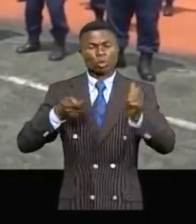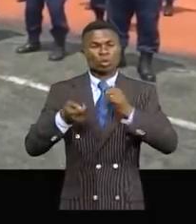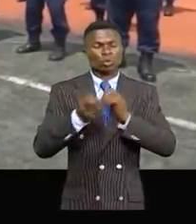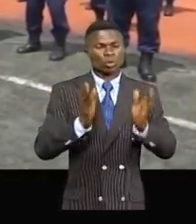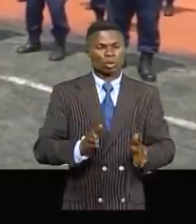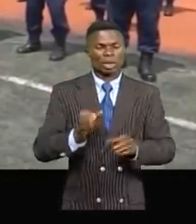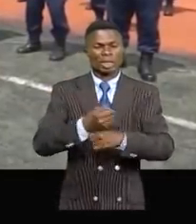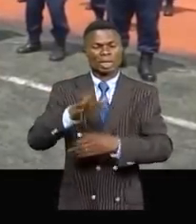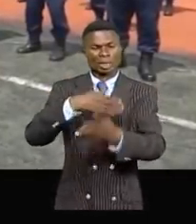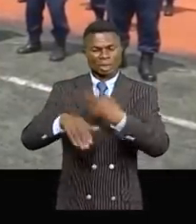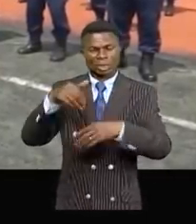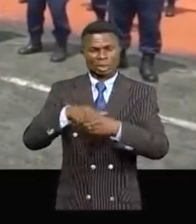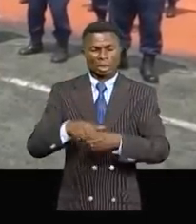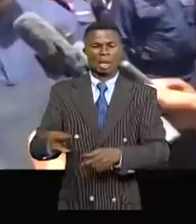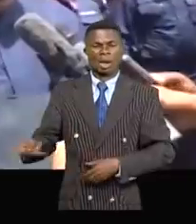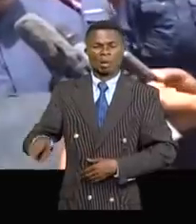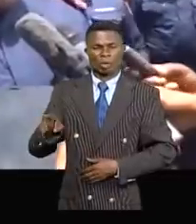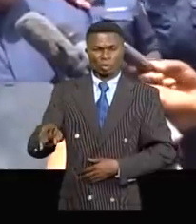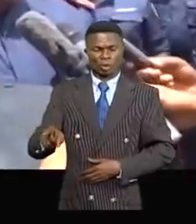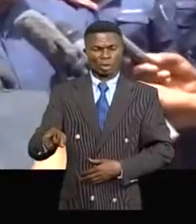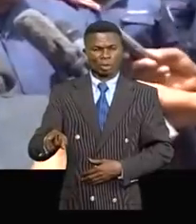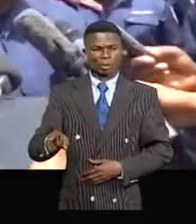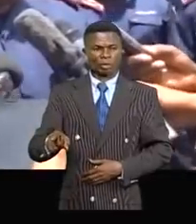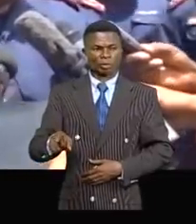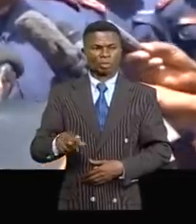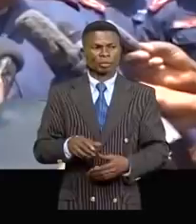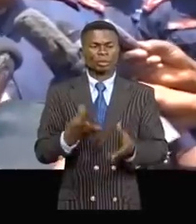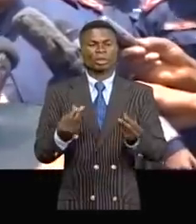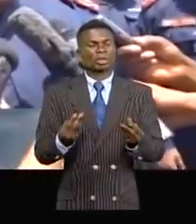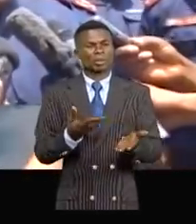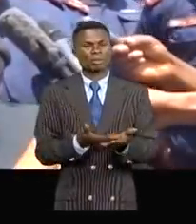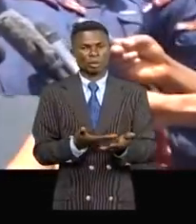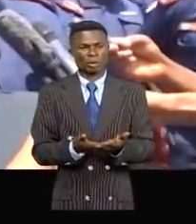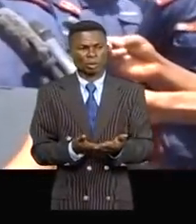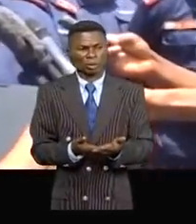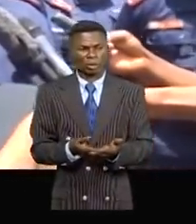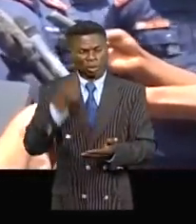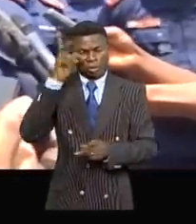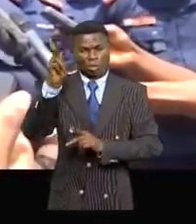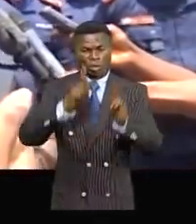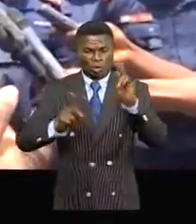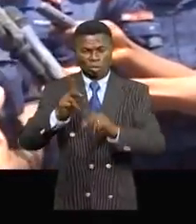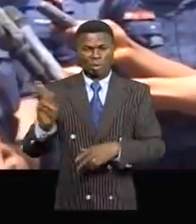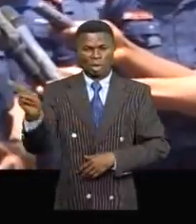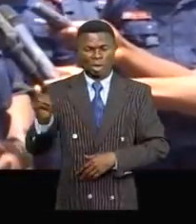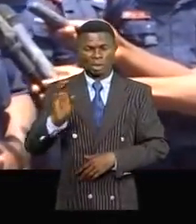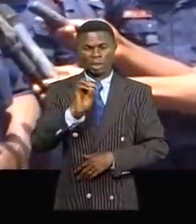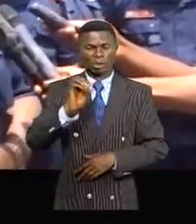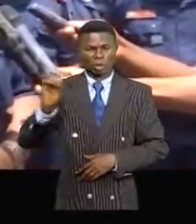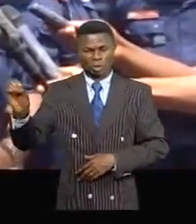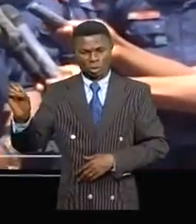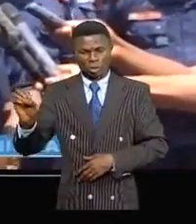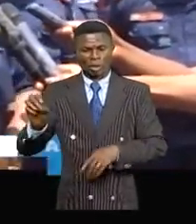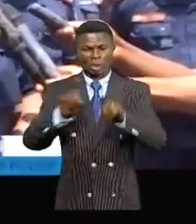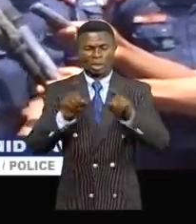sèment désolation dans ce coin de la République. C'est simple, pour la population du Kasaï oriental et de